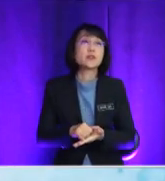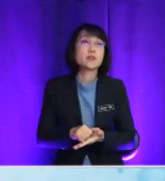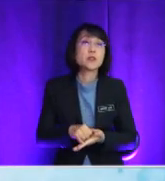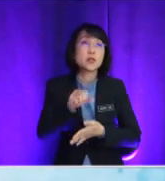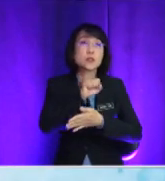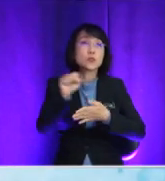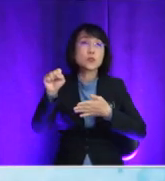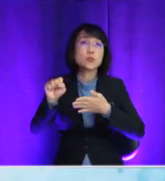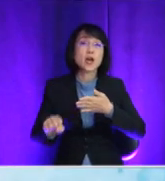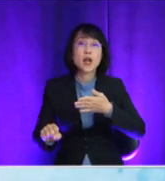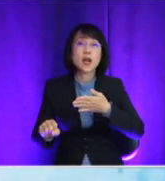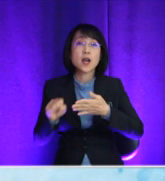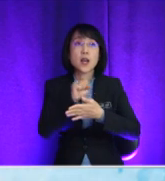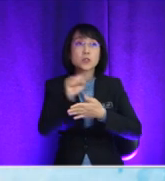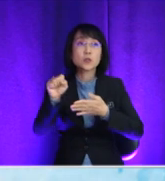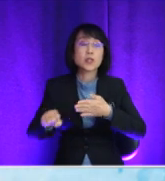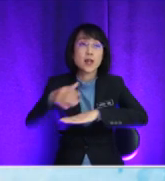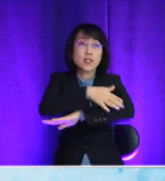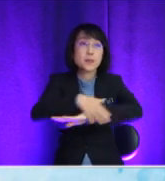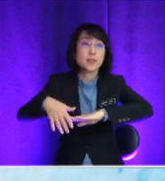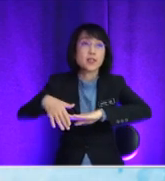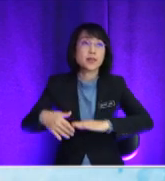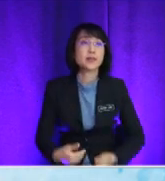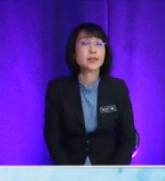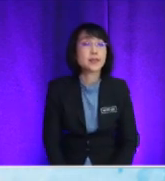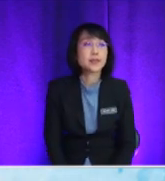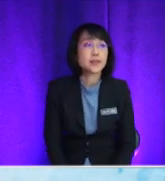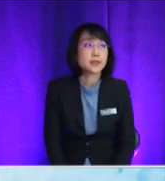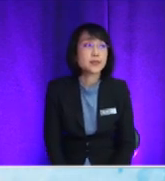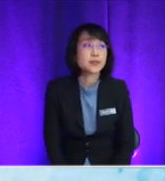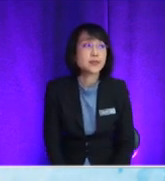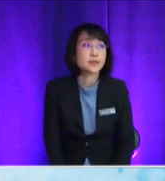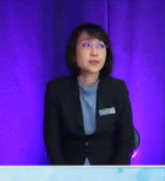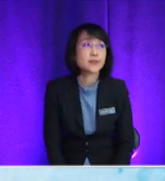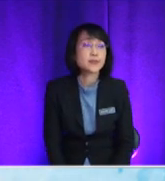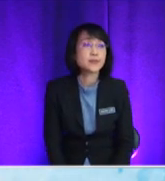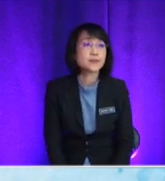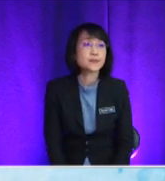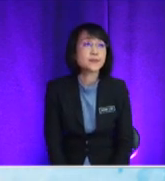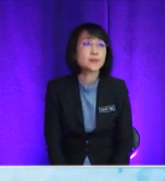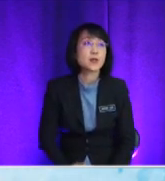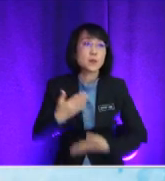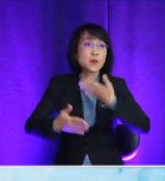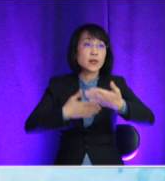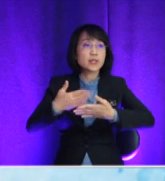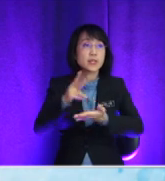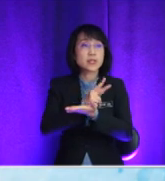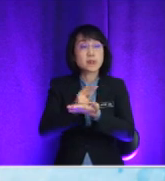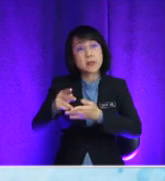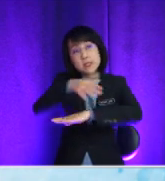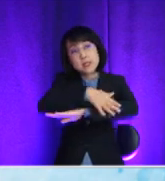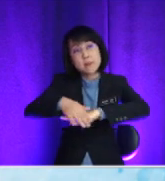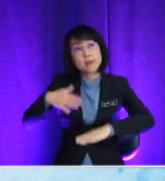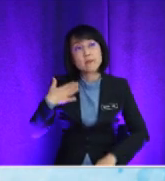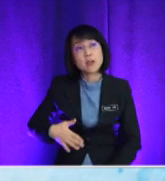keripik gunakan klipit lurus ya ini adalah proses mengemas tepi di bagian bawahnya bagian